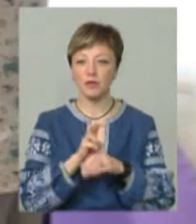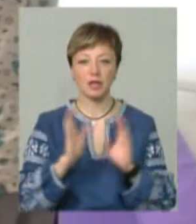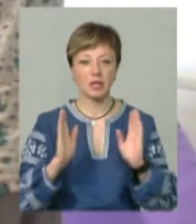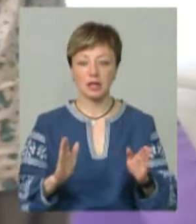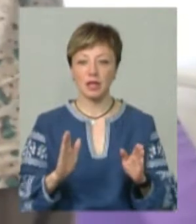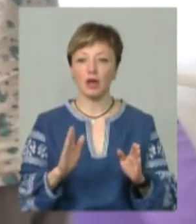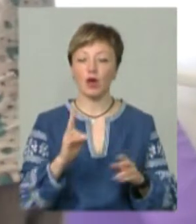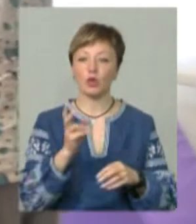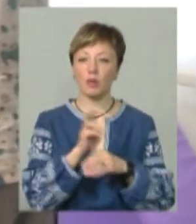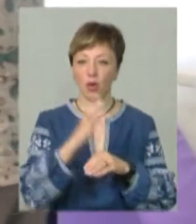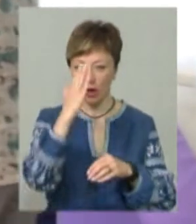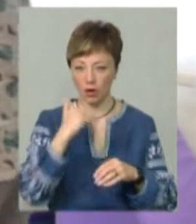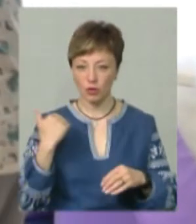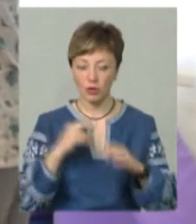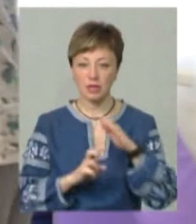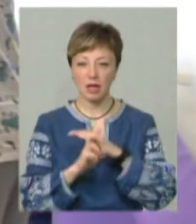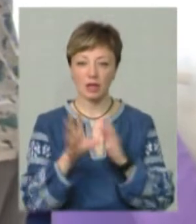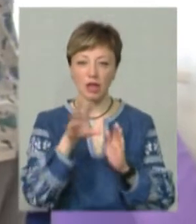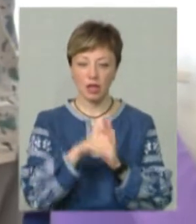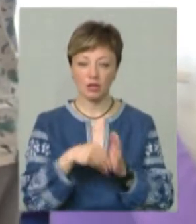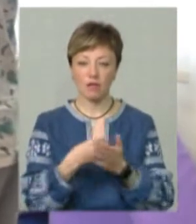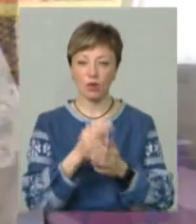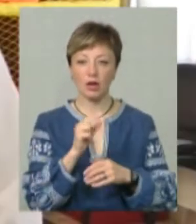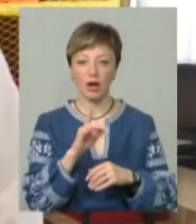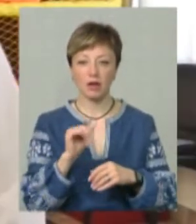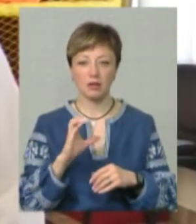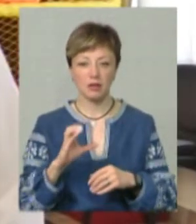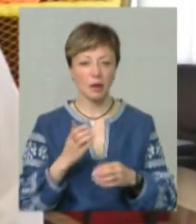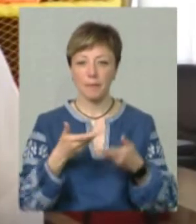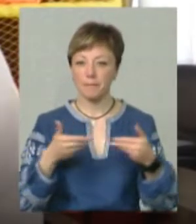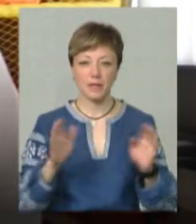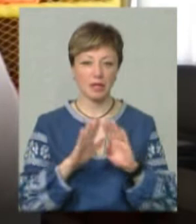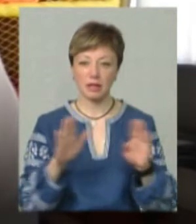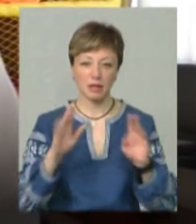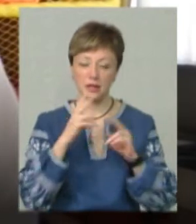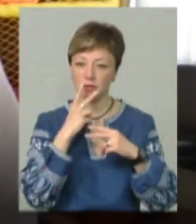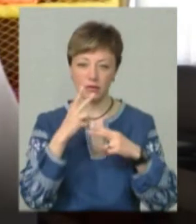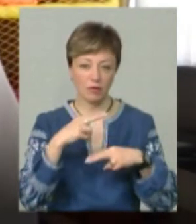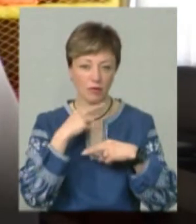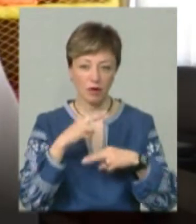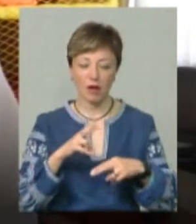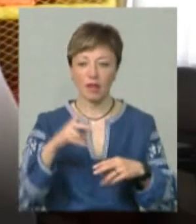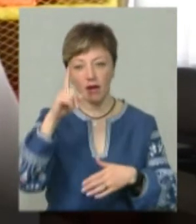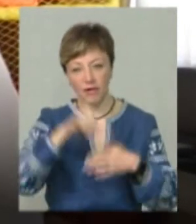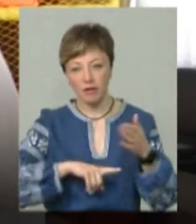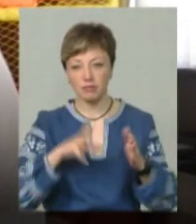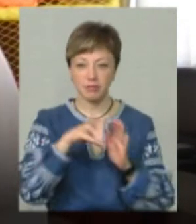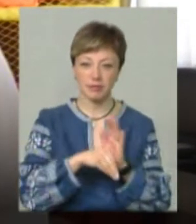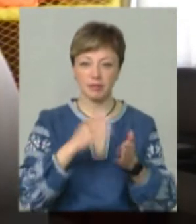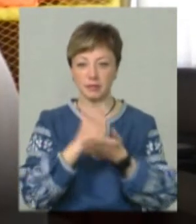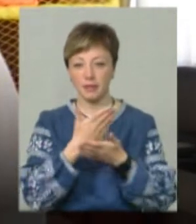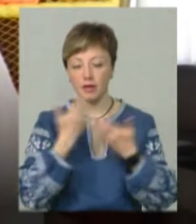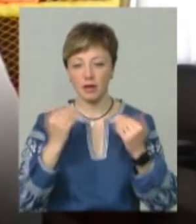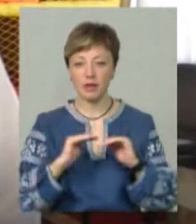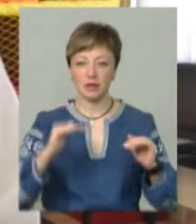тільки прихожани греко-католицької церкви, до якої належить фонд «Карітас». Ми не звертаємо увагу на конфесійну приналежність